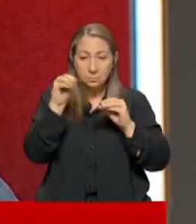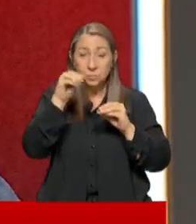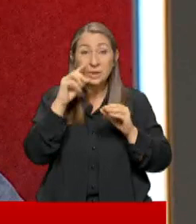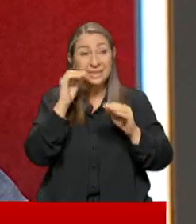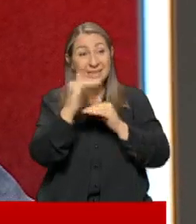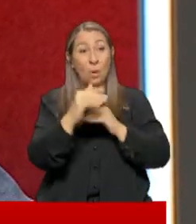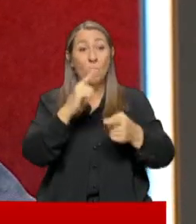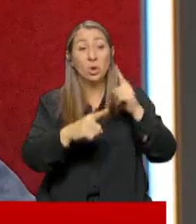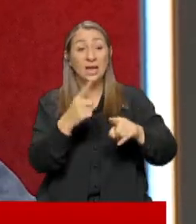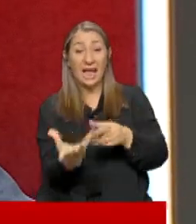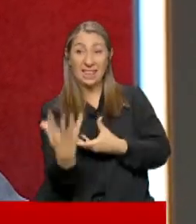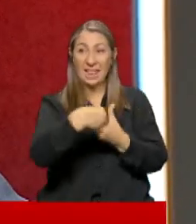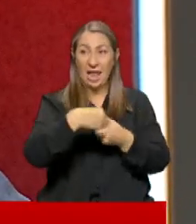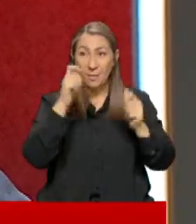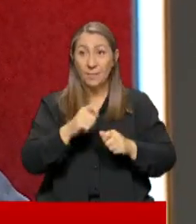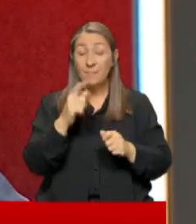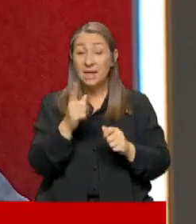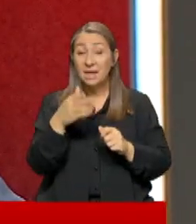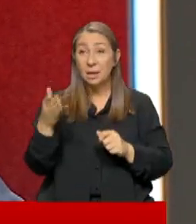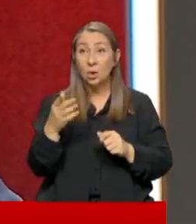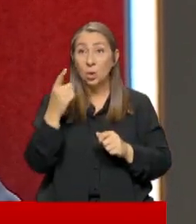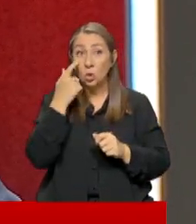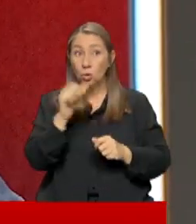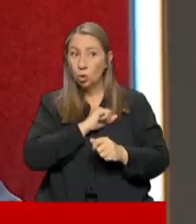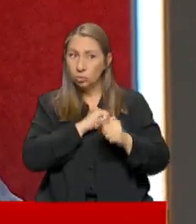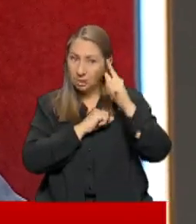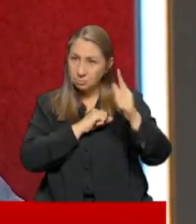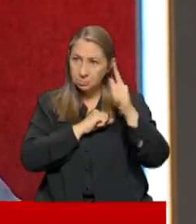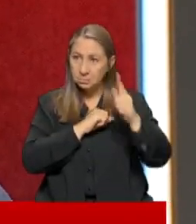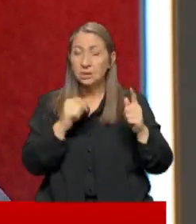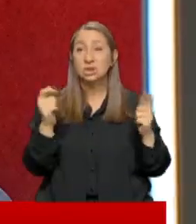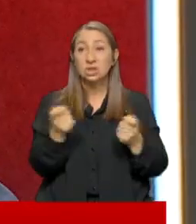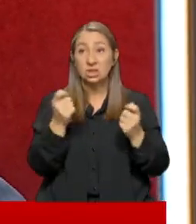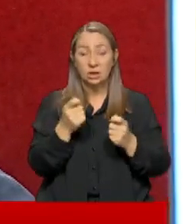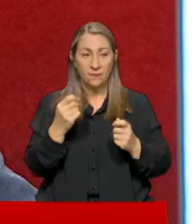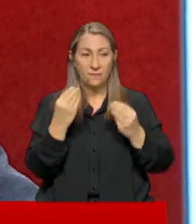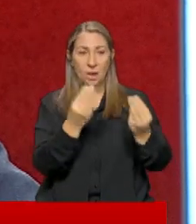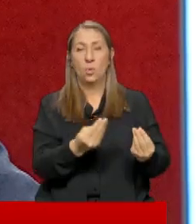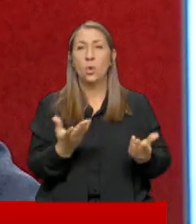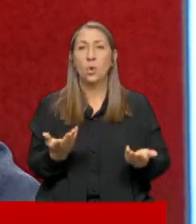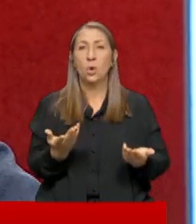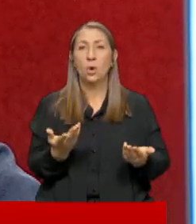insanlara siyasetin içine karıştırıp bir yandan da göz korkutmak istercesine yansıtıyor